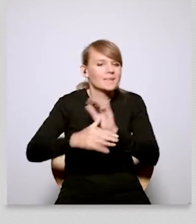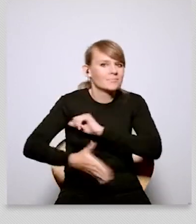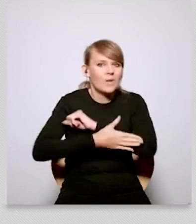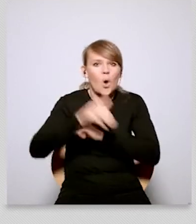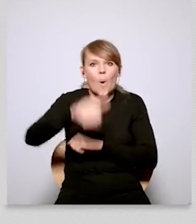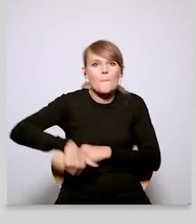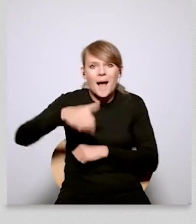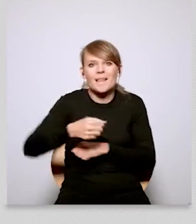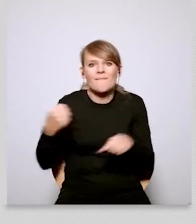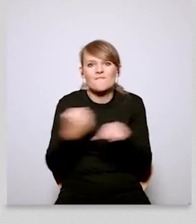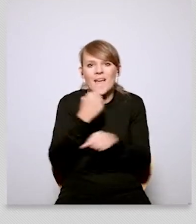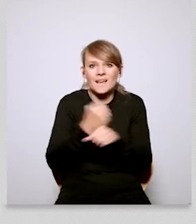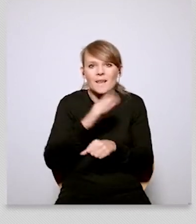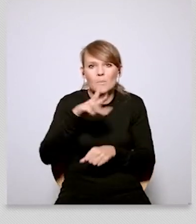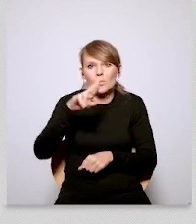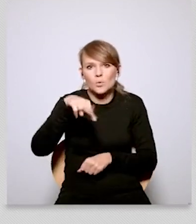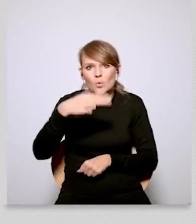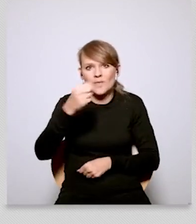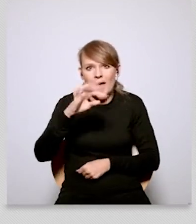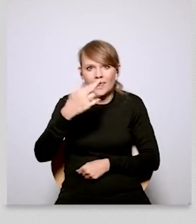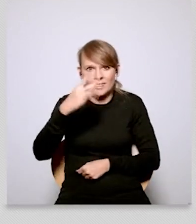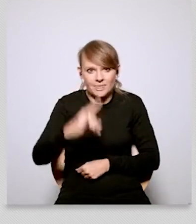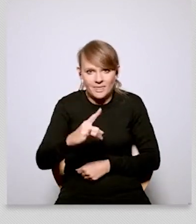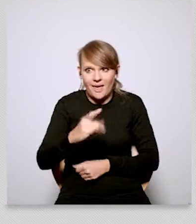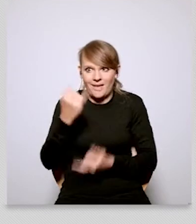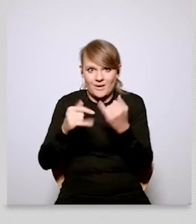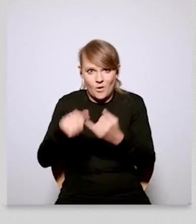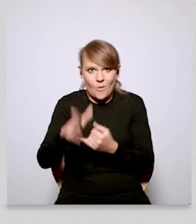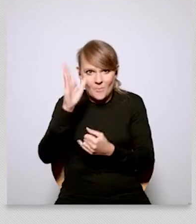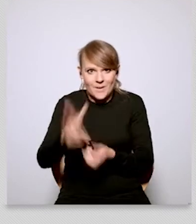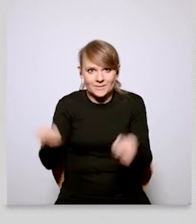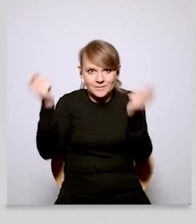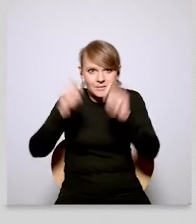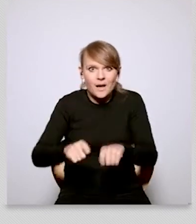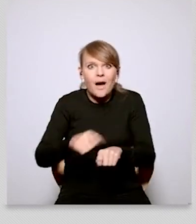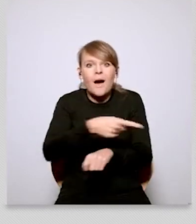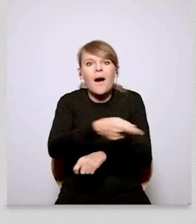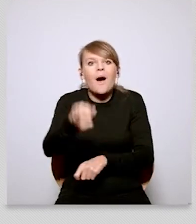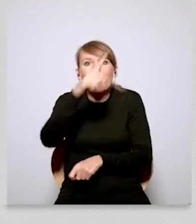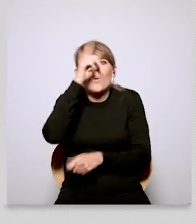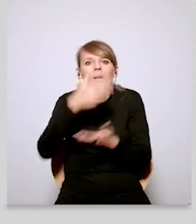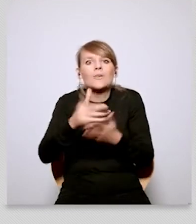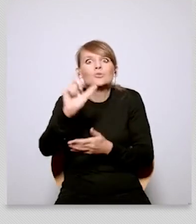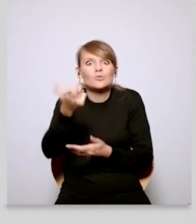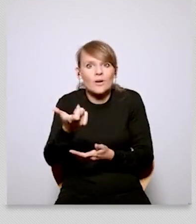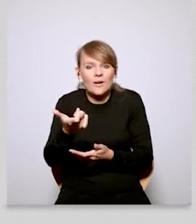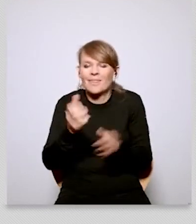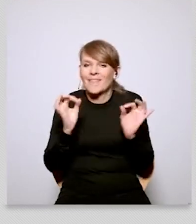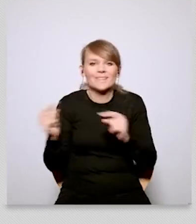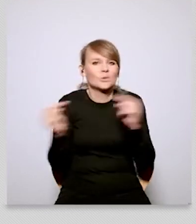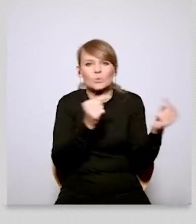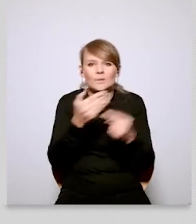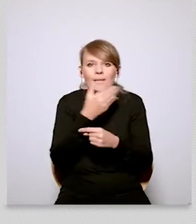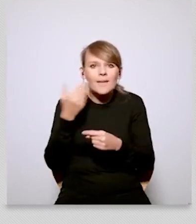kopalni węgla brunatnego i kiedy ta kopalnia będzie miała być napięta, no to pytanie, co z tymi ludźmi, na razie nie ma o tym dyskusji, ale ja myślę, że ta obawa,